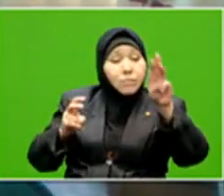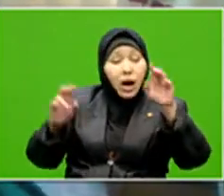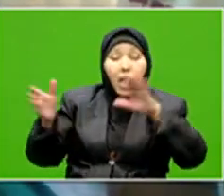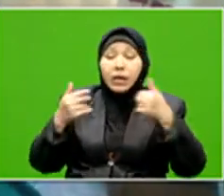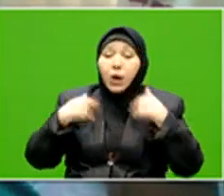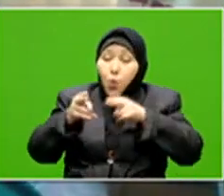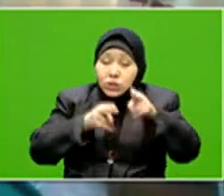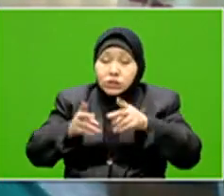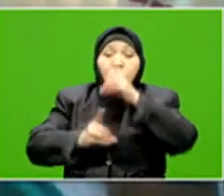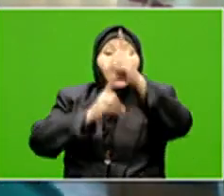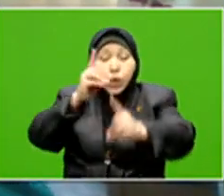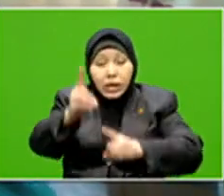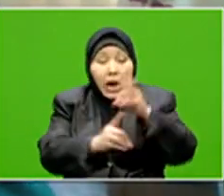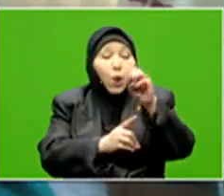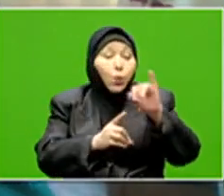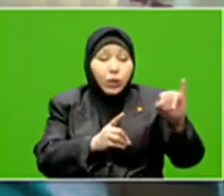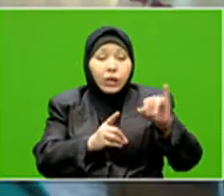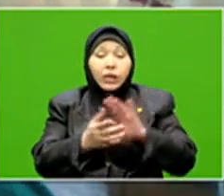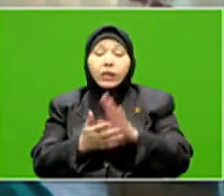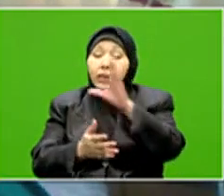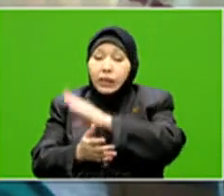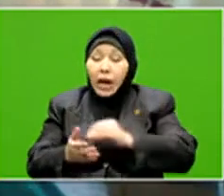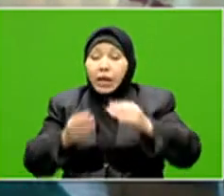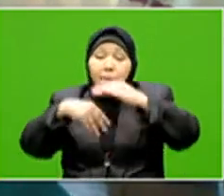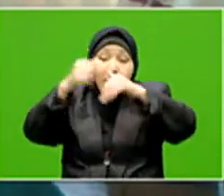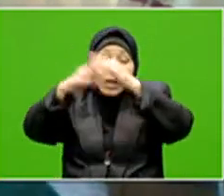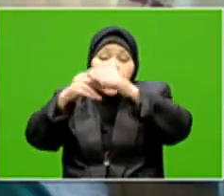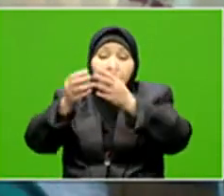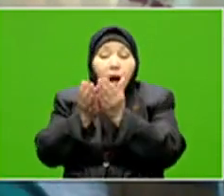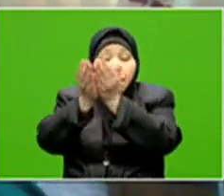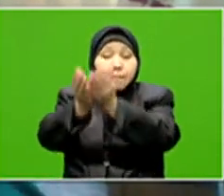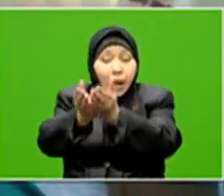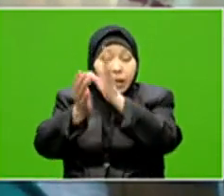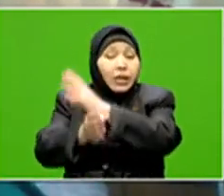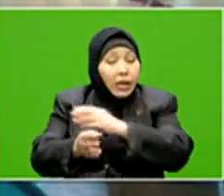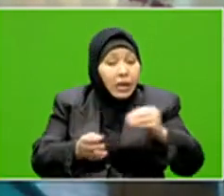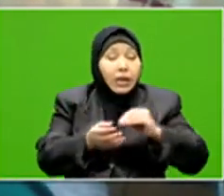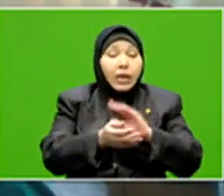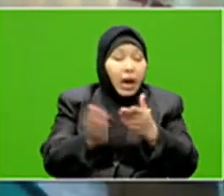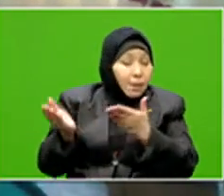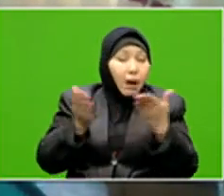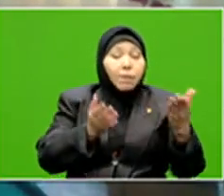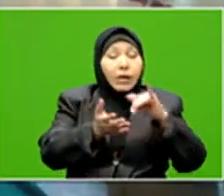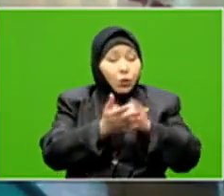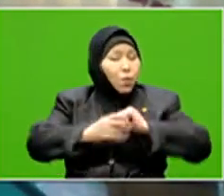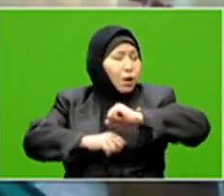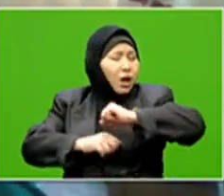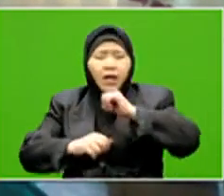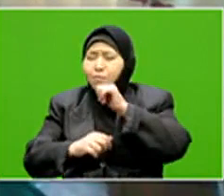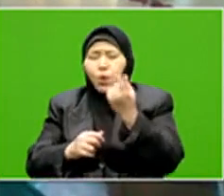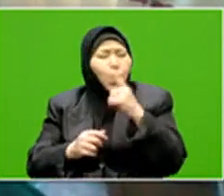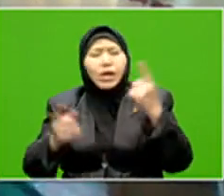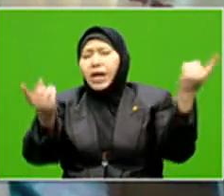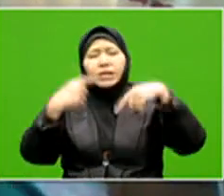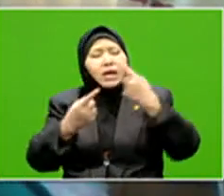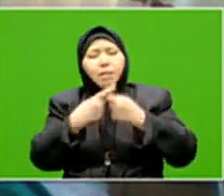usaha duniawi, bina kapal. Dan juga di situ juga akan dikhabarkan kepada kita bahawasanya penentangan itu bukan takat datang